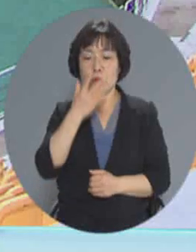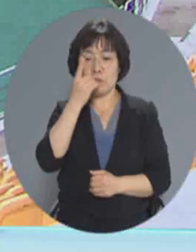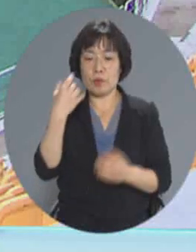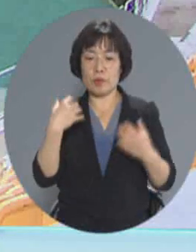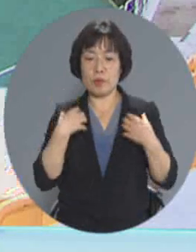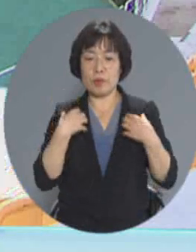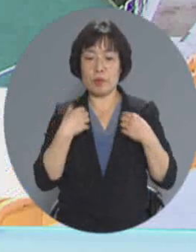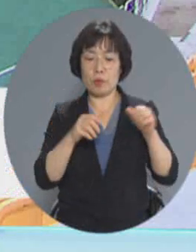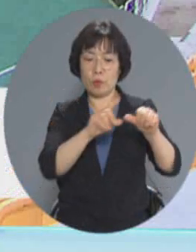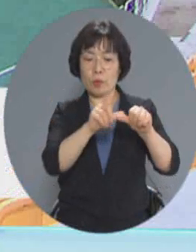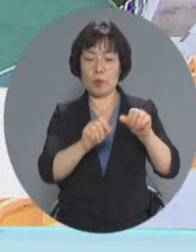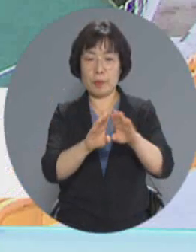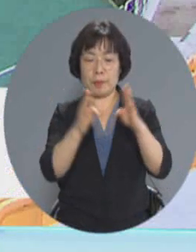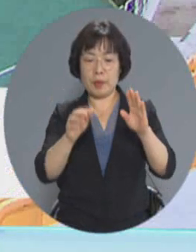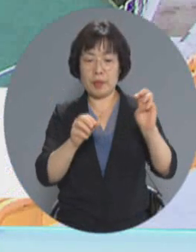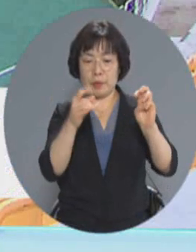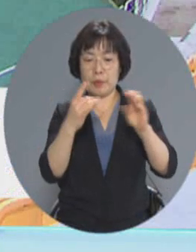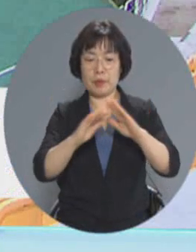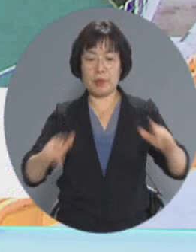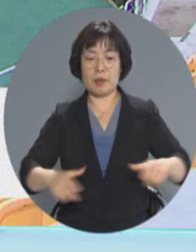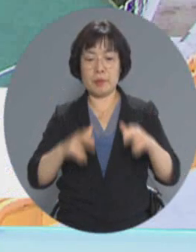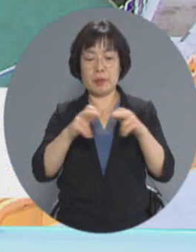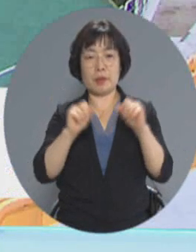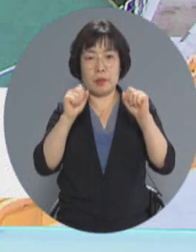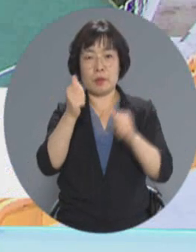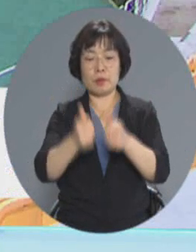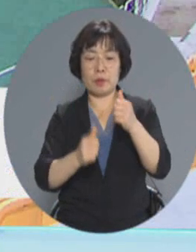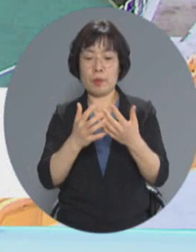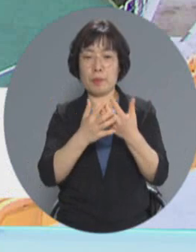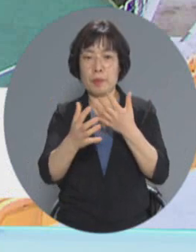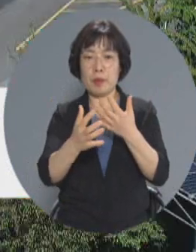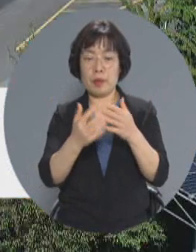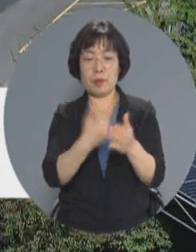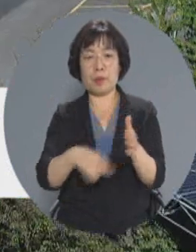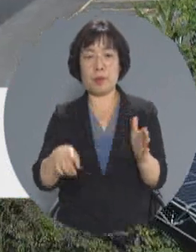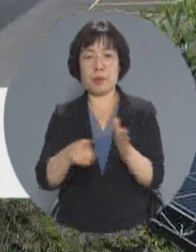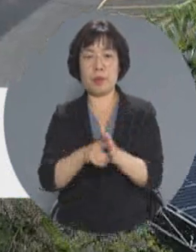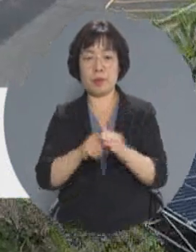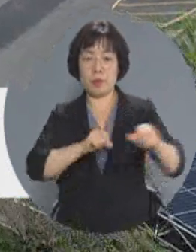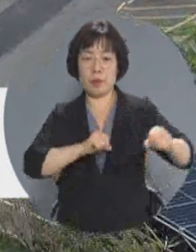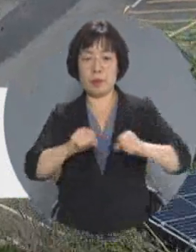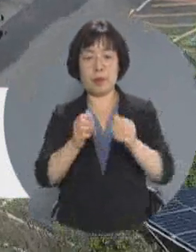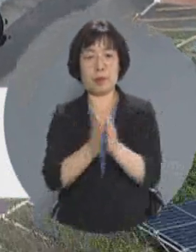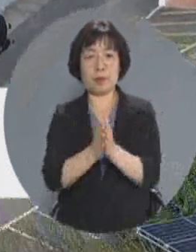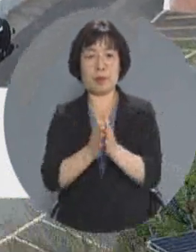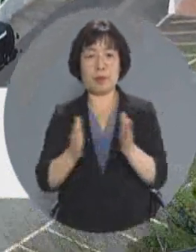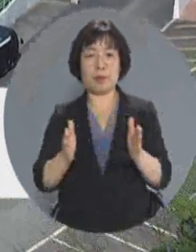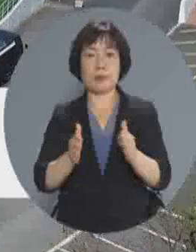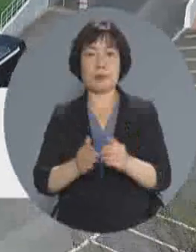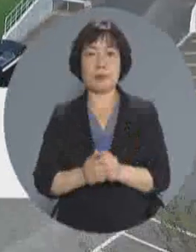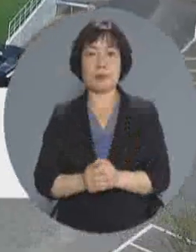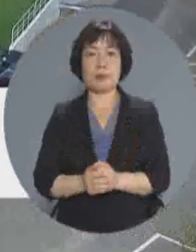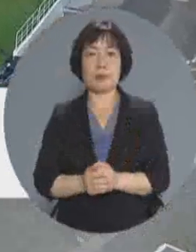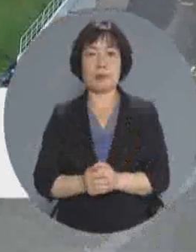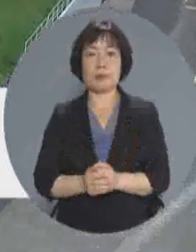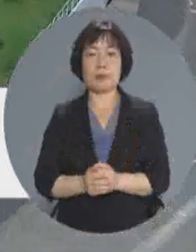순천시가 오는 5월에 열리는 제30회 전라남도 장애인 체육대회 개최를 위해 본격적인 준비에